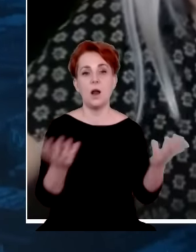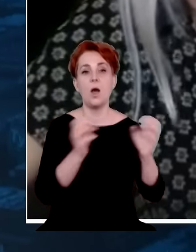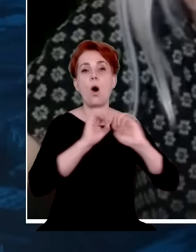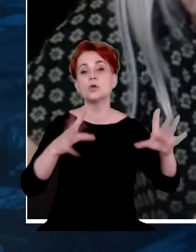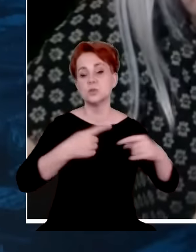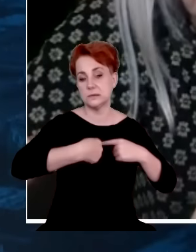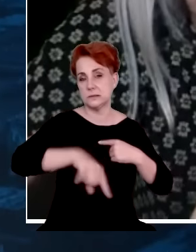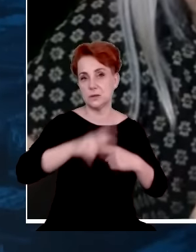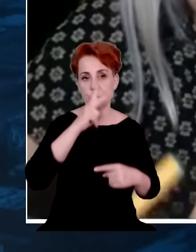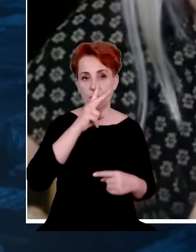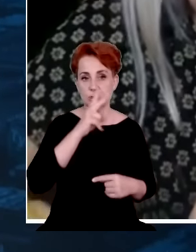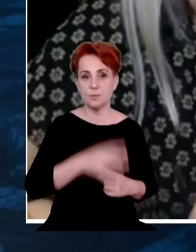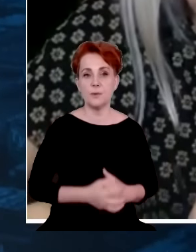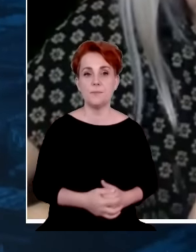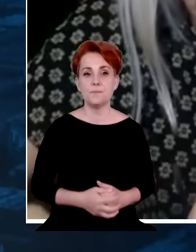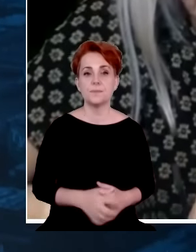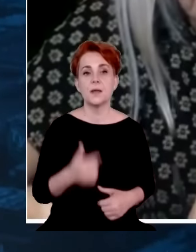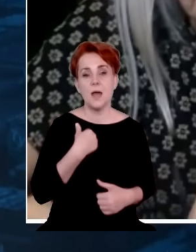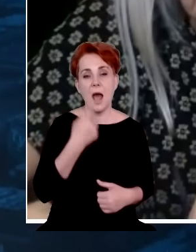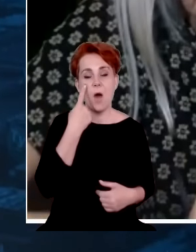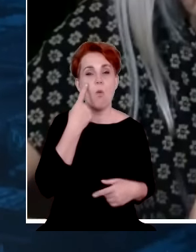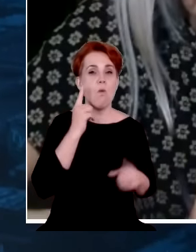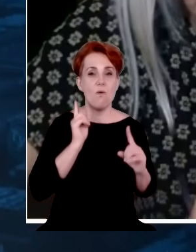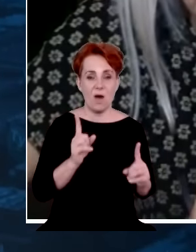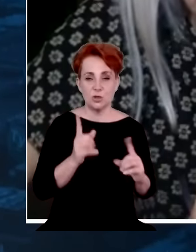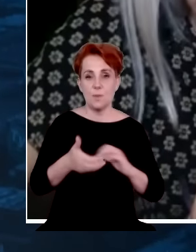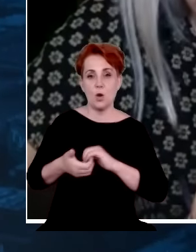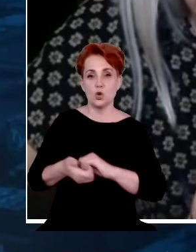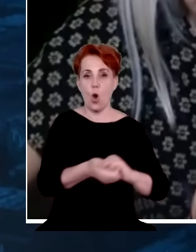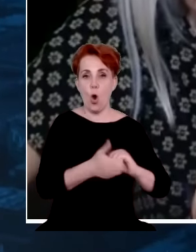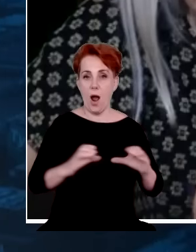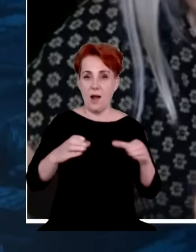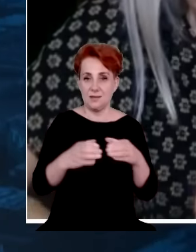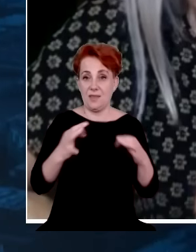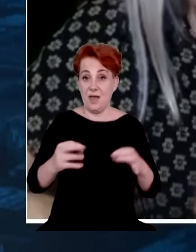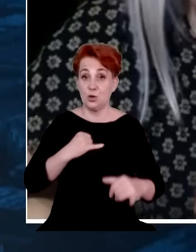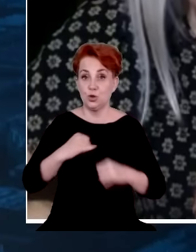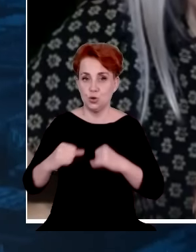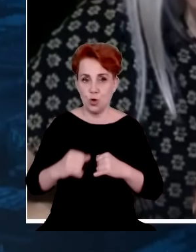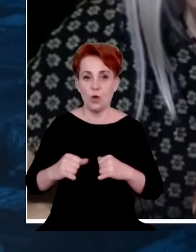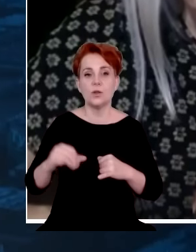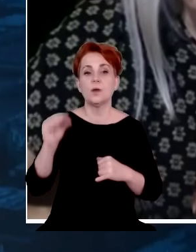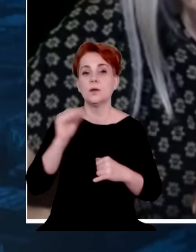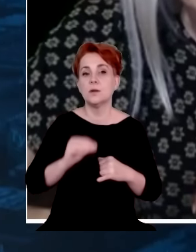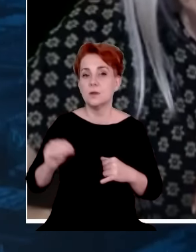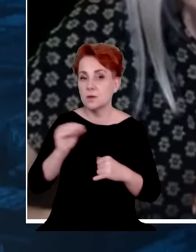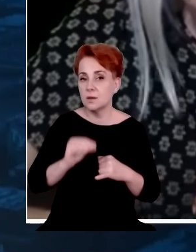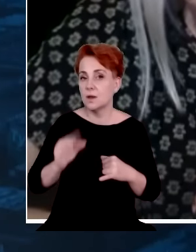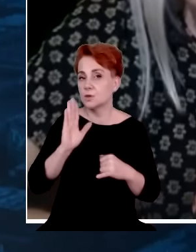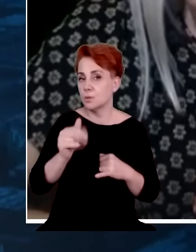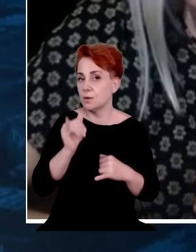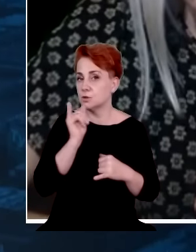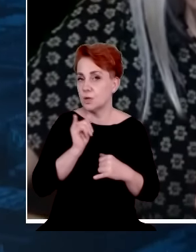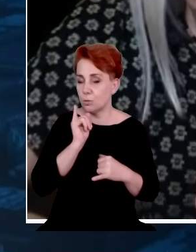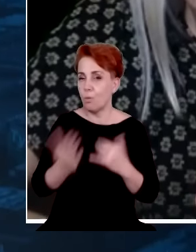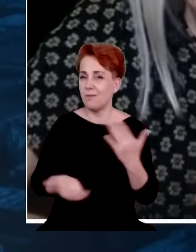nami Tak tak czy inaczej ja uważam że że koalicja tej rządząca będzie jeszcze forsował próbowała forować ten